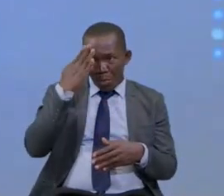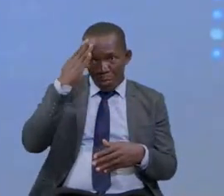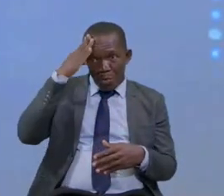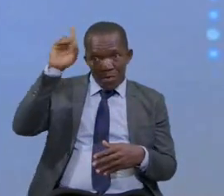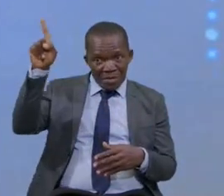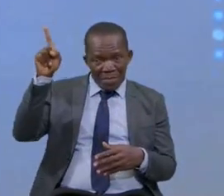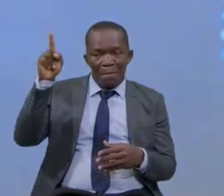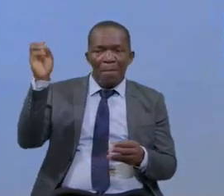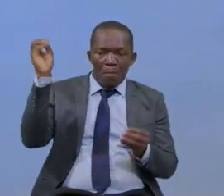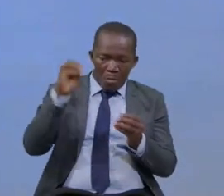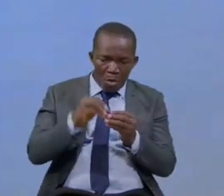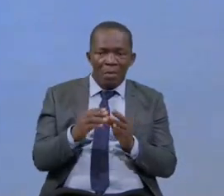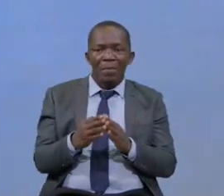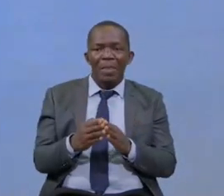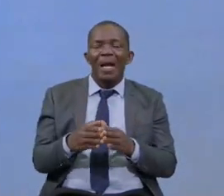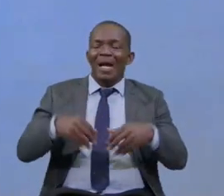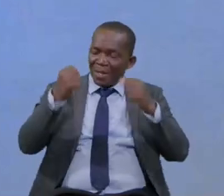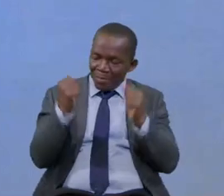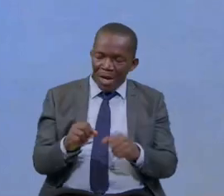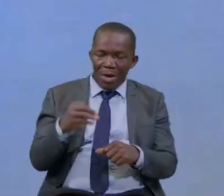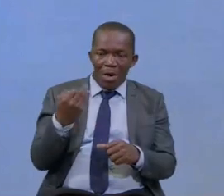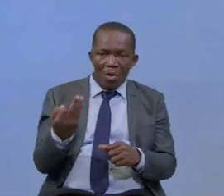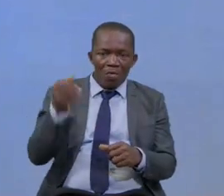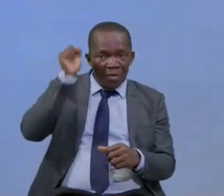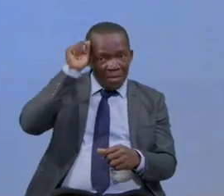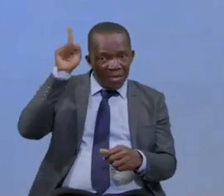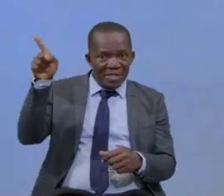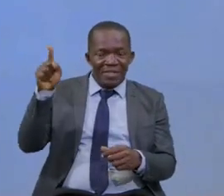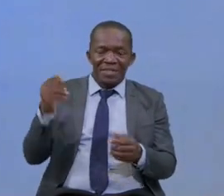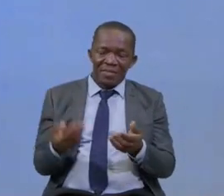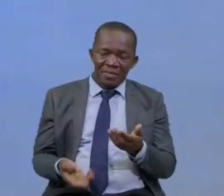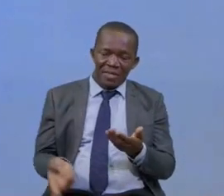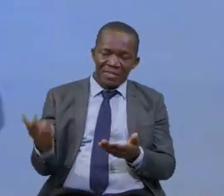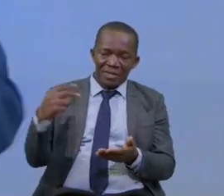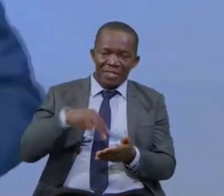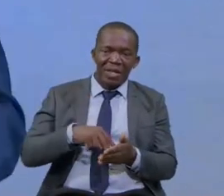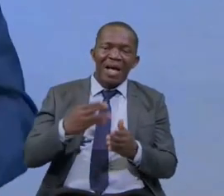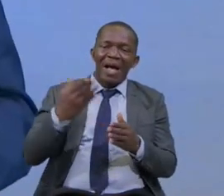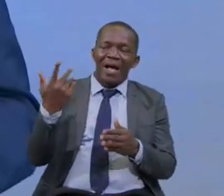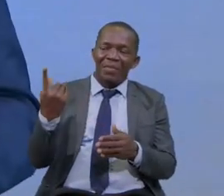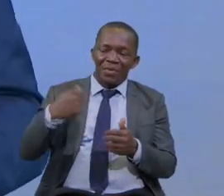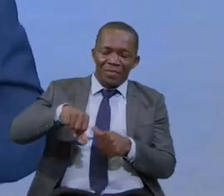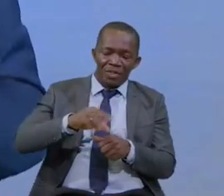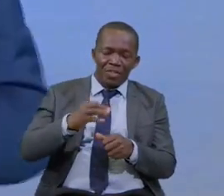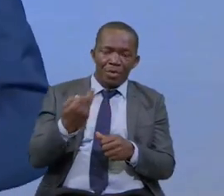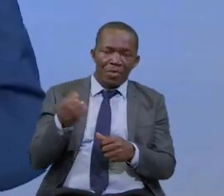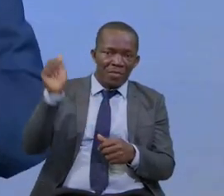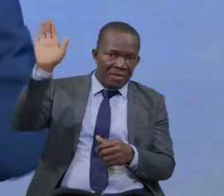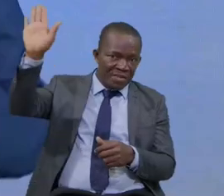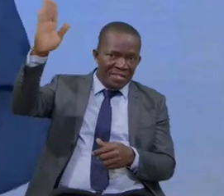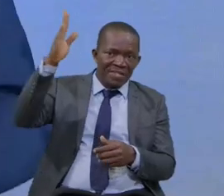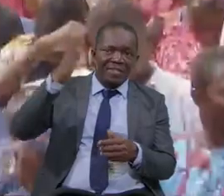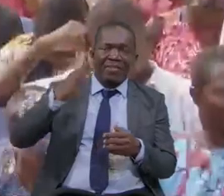sa résurrection et la communion de ses souffrances, en devenant conforme à lui dans